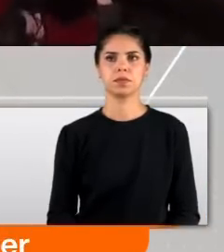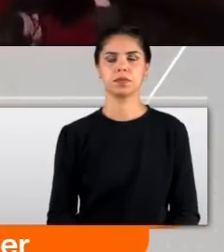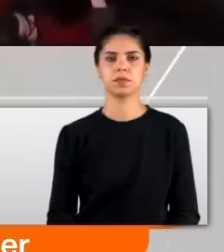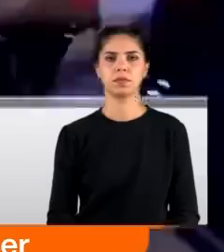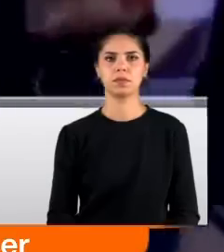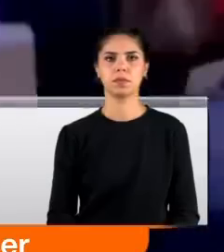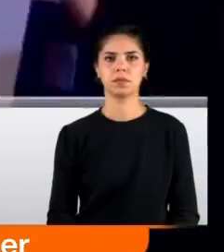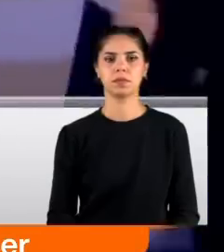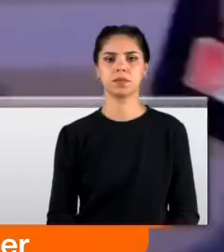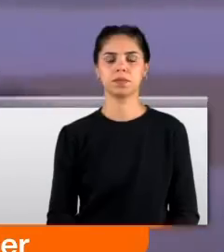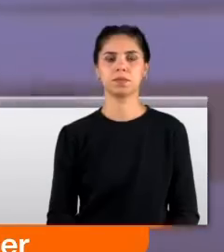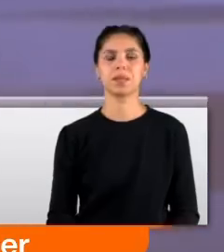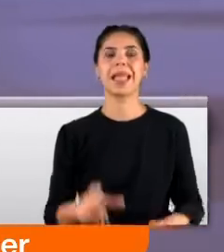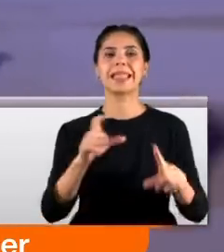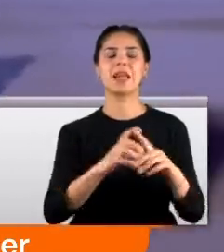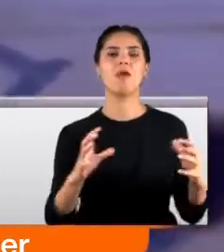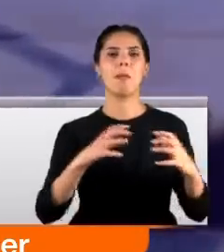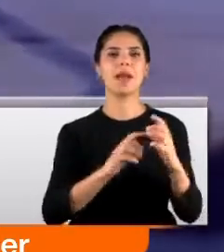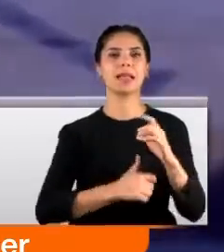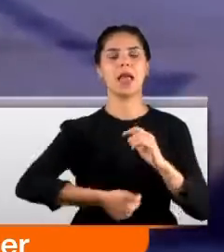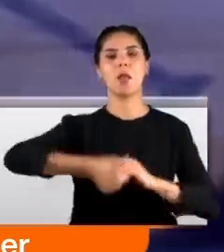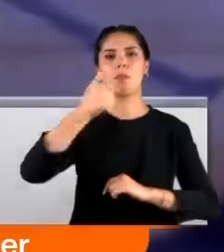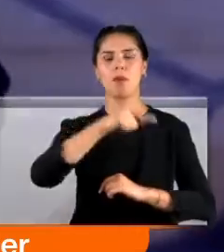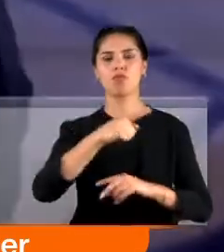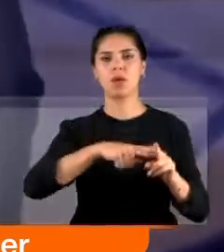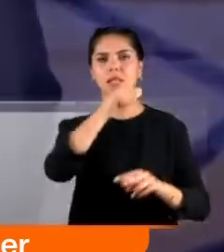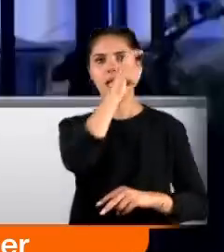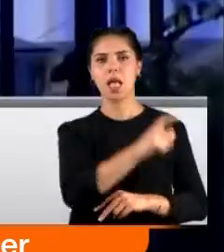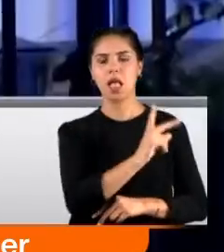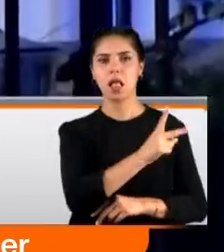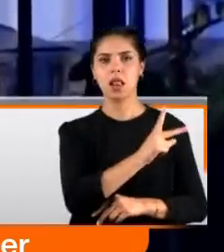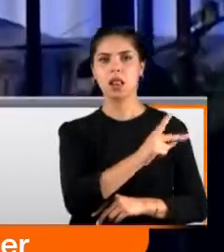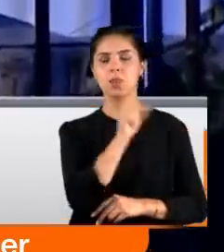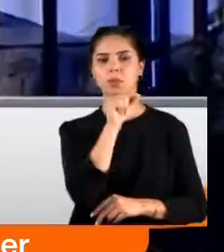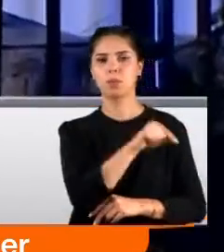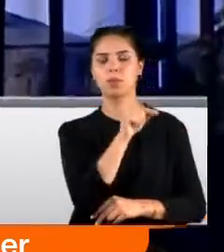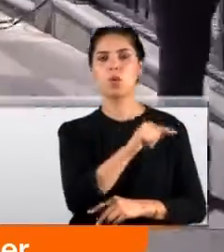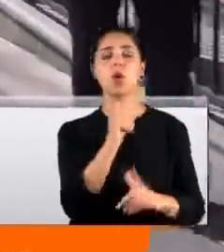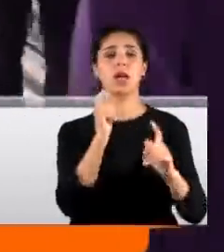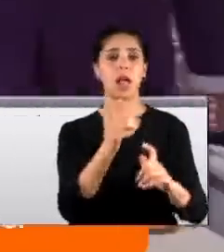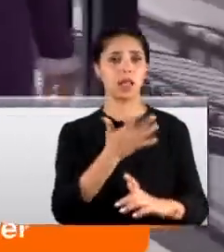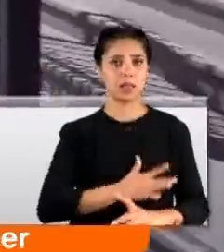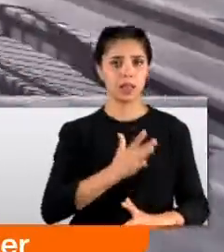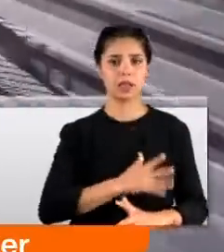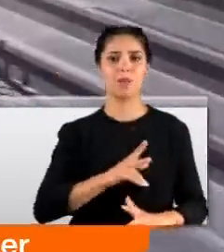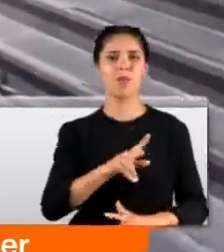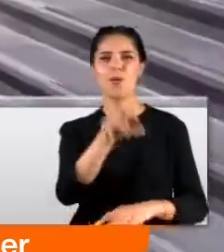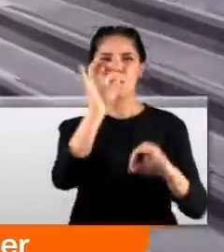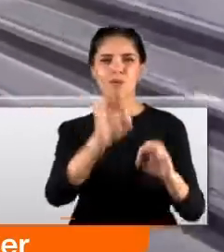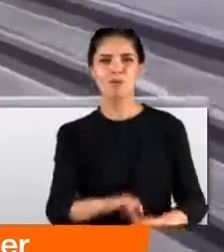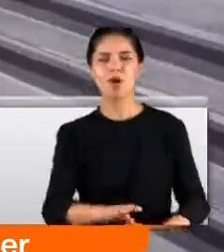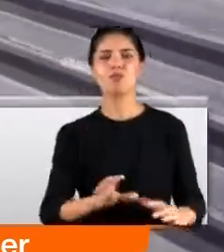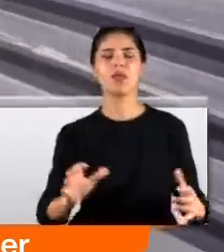politikalarını belirlesin. Deva Partisi Genel Başkanı Ali Babacan da seçim öncesi Altılı Masa'dan garanti isteyerek yola çıktığı